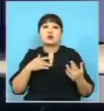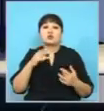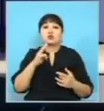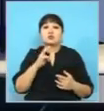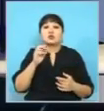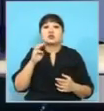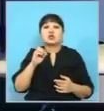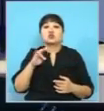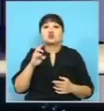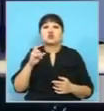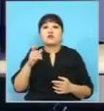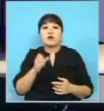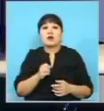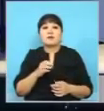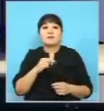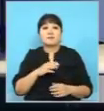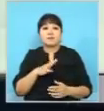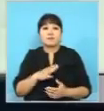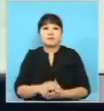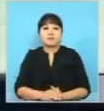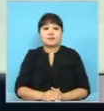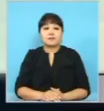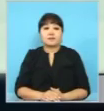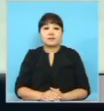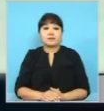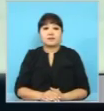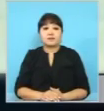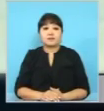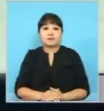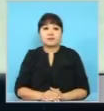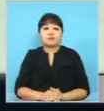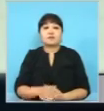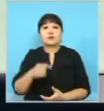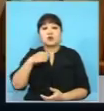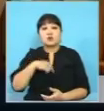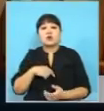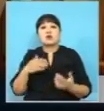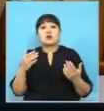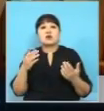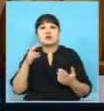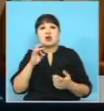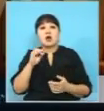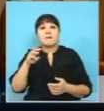Нұржібек Жансүгірова сомдады. Енді бұл өзі кішігірім камералай, психологический драма.